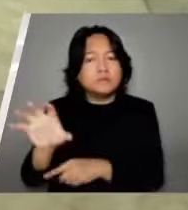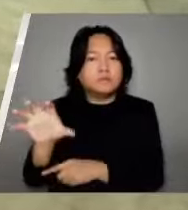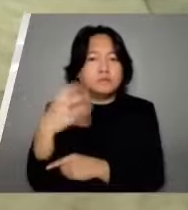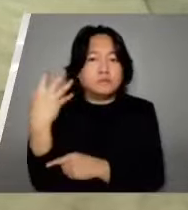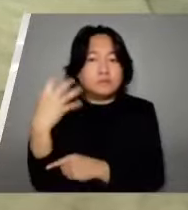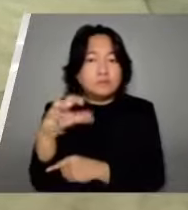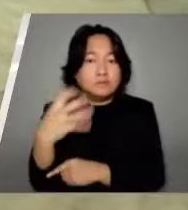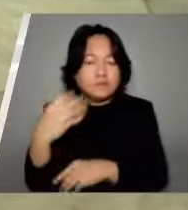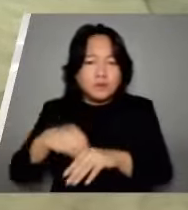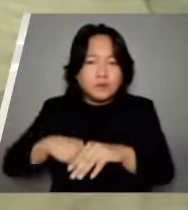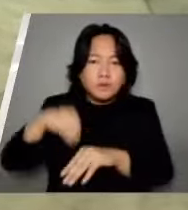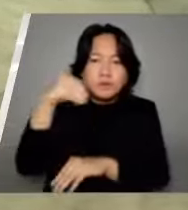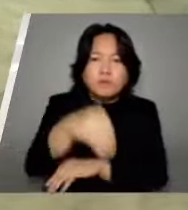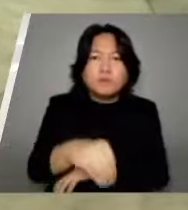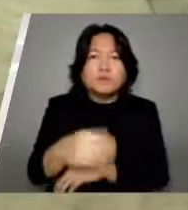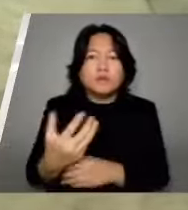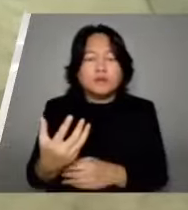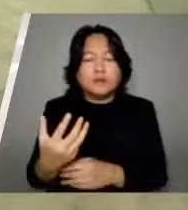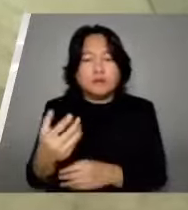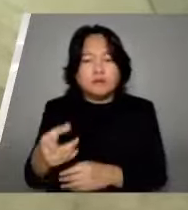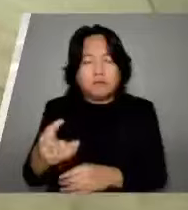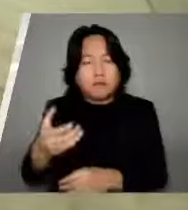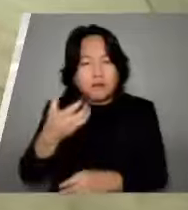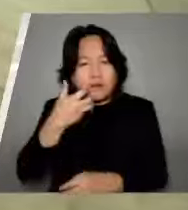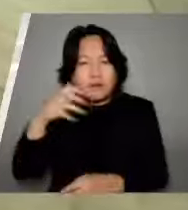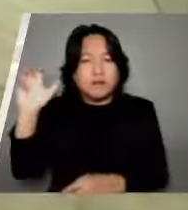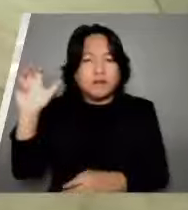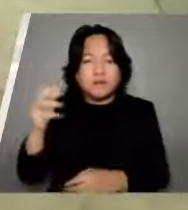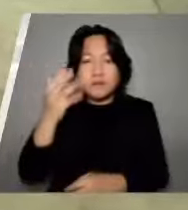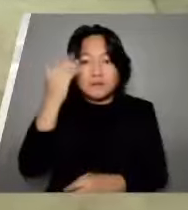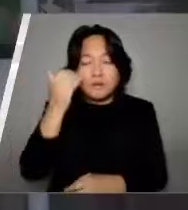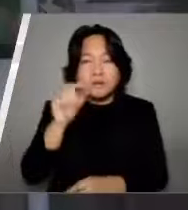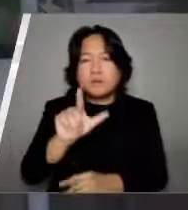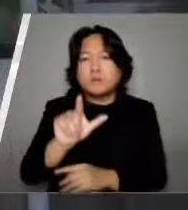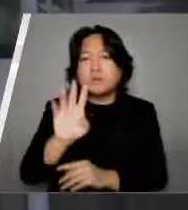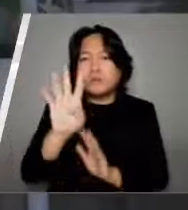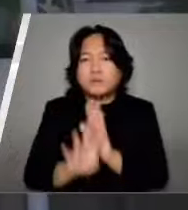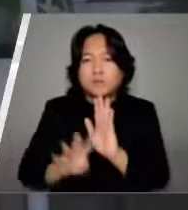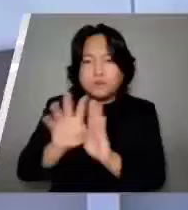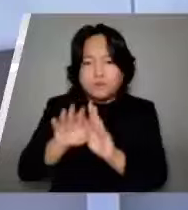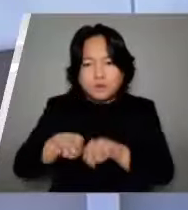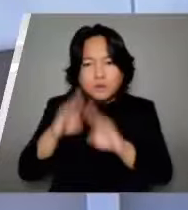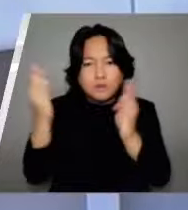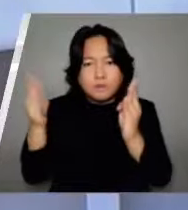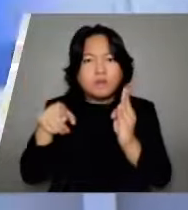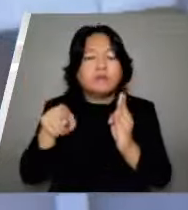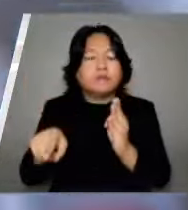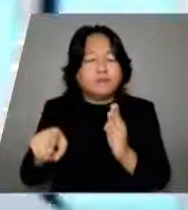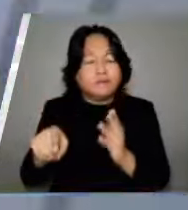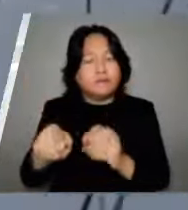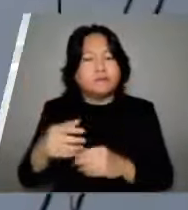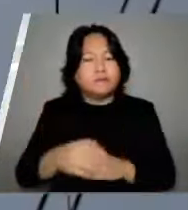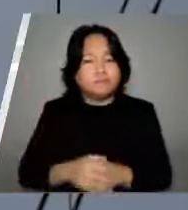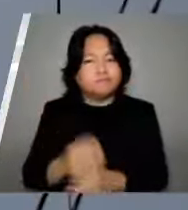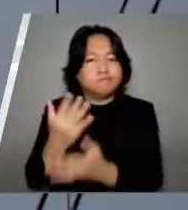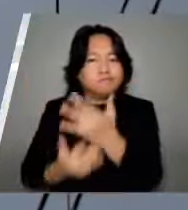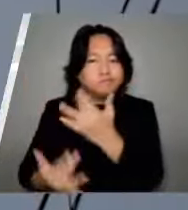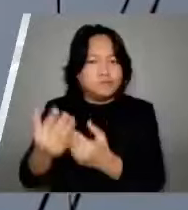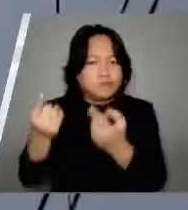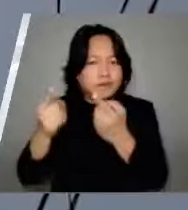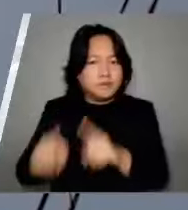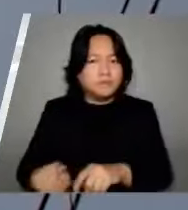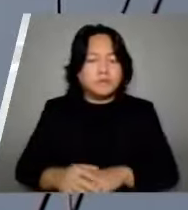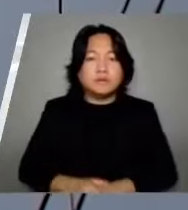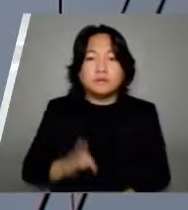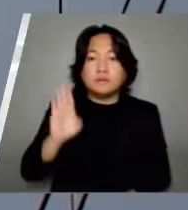overuse or na overheat na dahil nga 24 hours nang nakaginagamit. Paalala ng BFP. I-check din natin